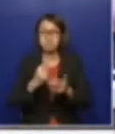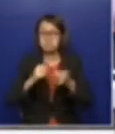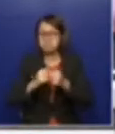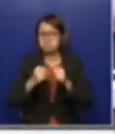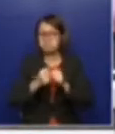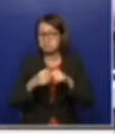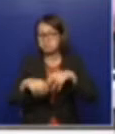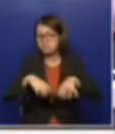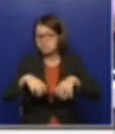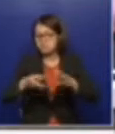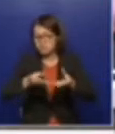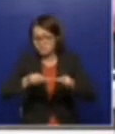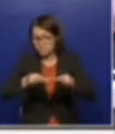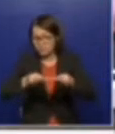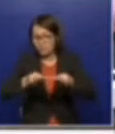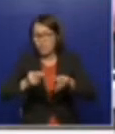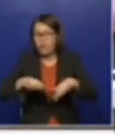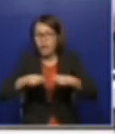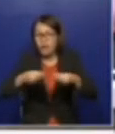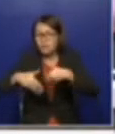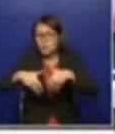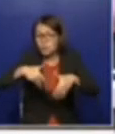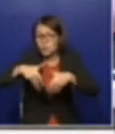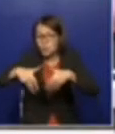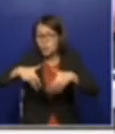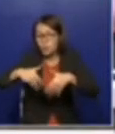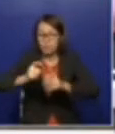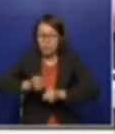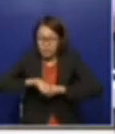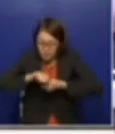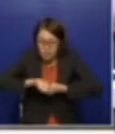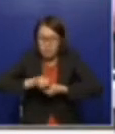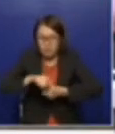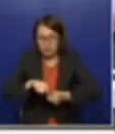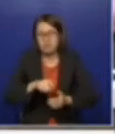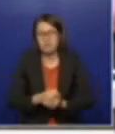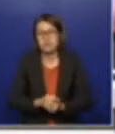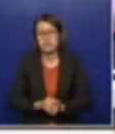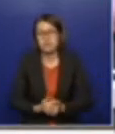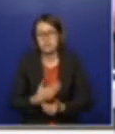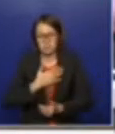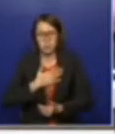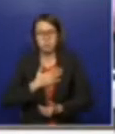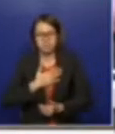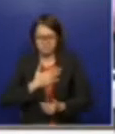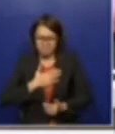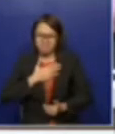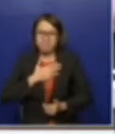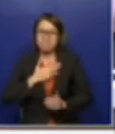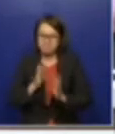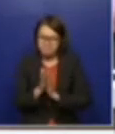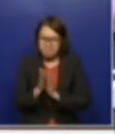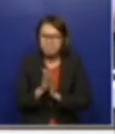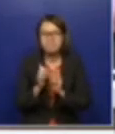จัดที่ดินให้แก่ประชาชนหรือเกษตรกรนั้นผมขอชื่นชม